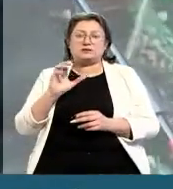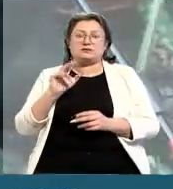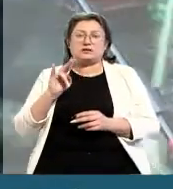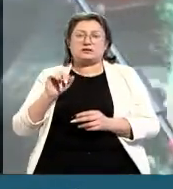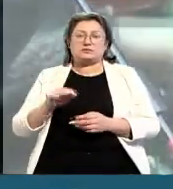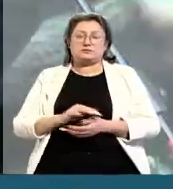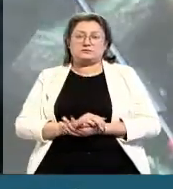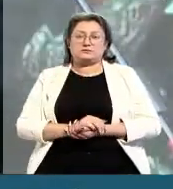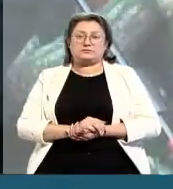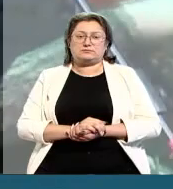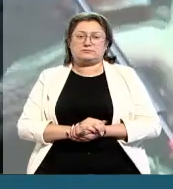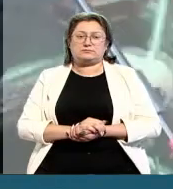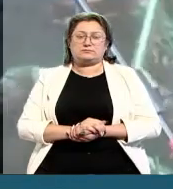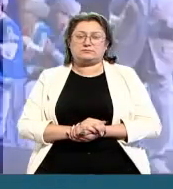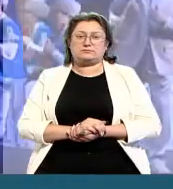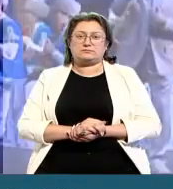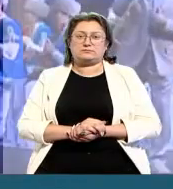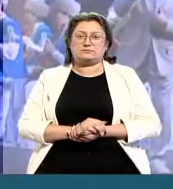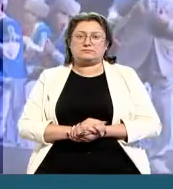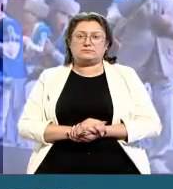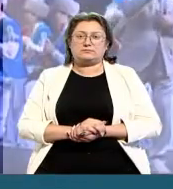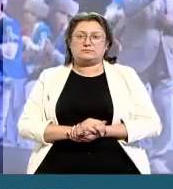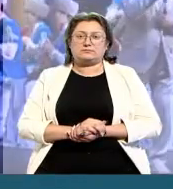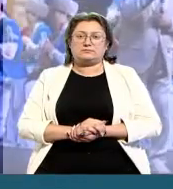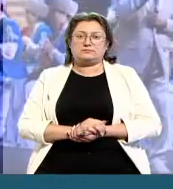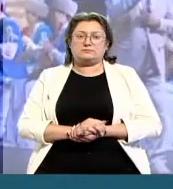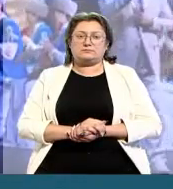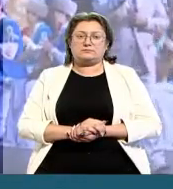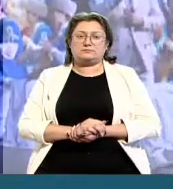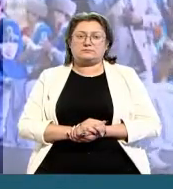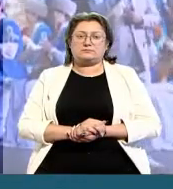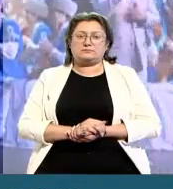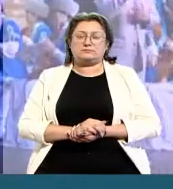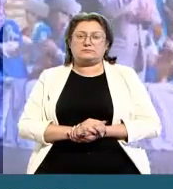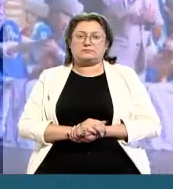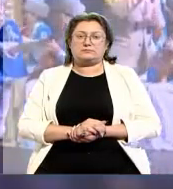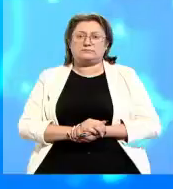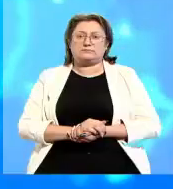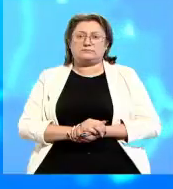және халықаралық байқауына қатысатын болады. Гүлім Қажымқызы, Алексей Руденко, Қостанай телеарнасы.